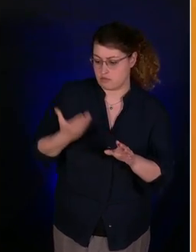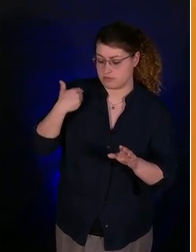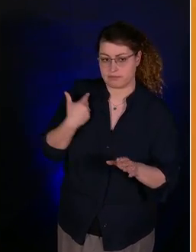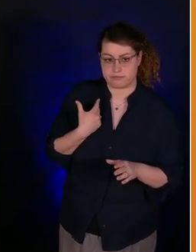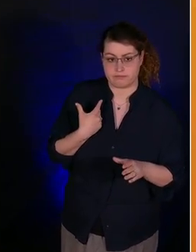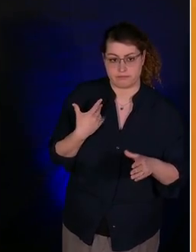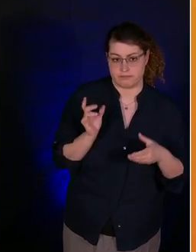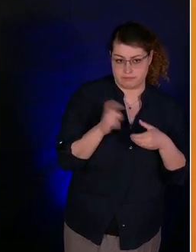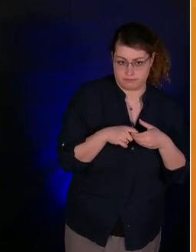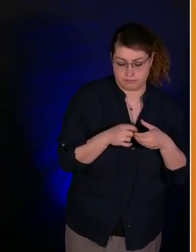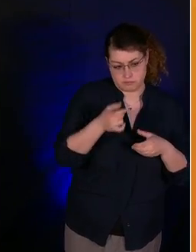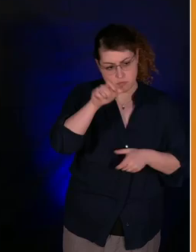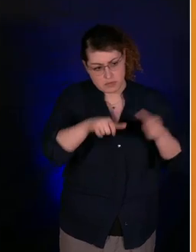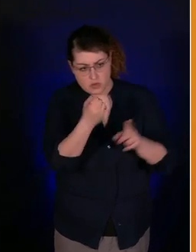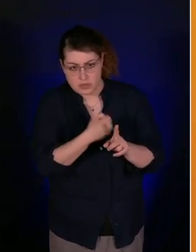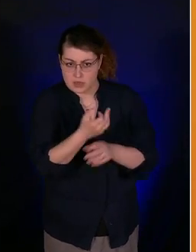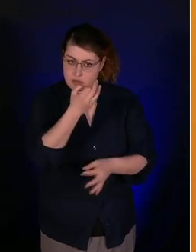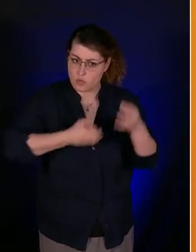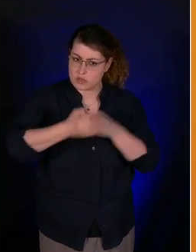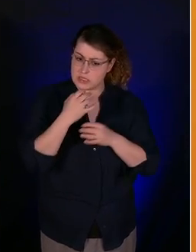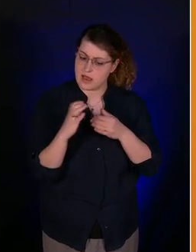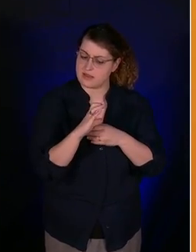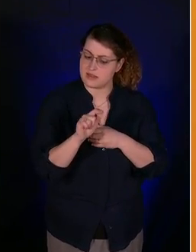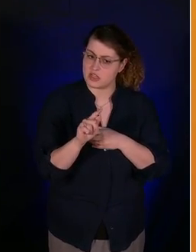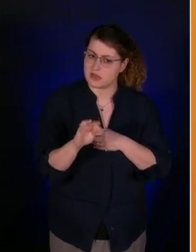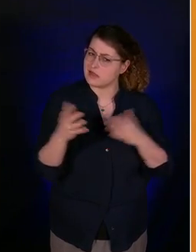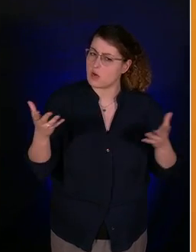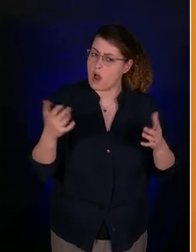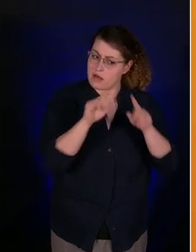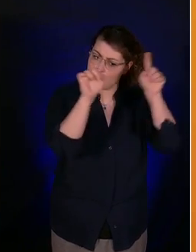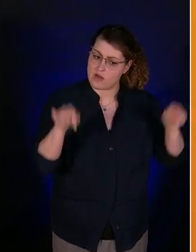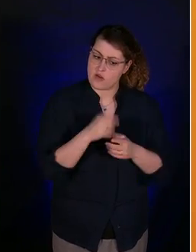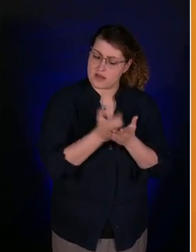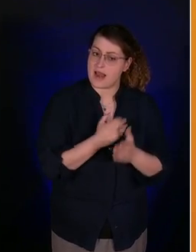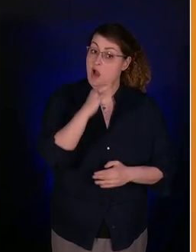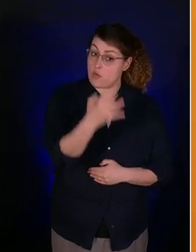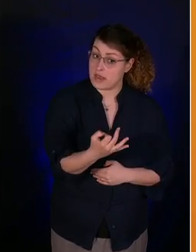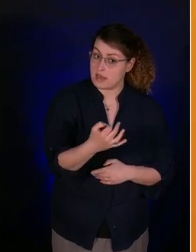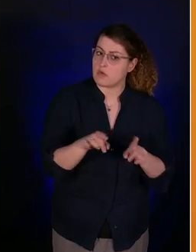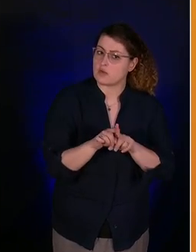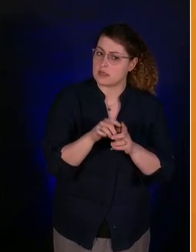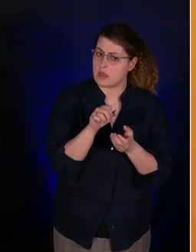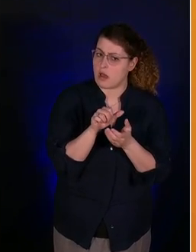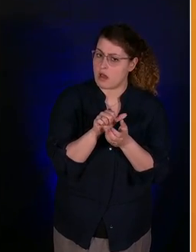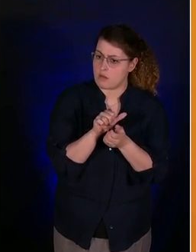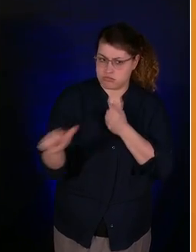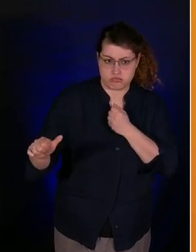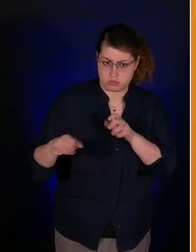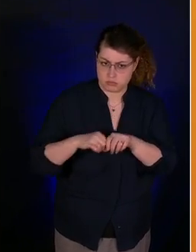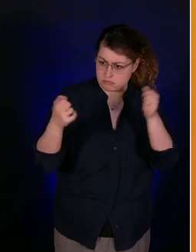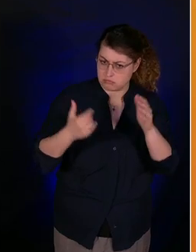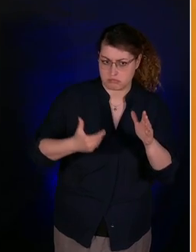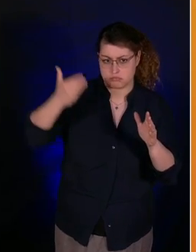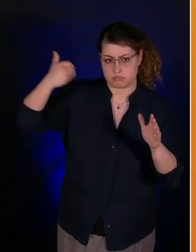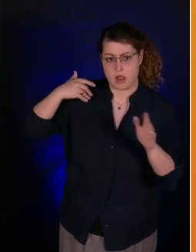m'ont ouvert les yeux sur ce que c'était la CGT. La feuille de paye, oui, mais surtout la rupture. La rupture avec